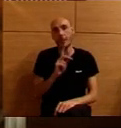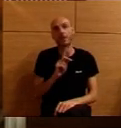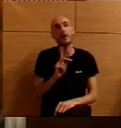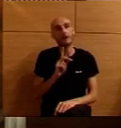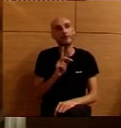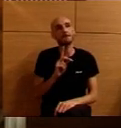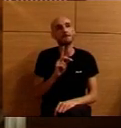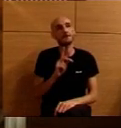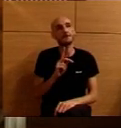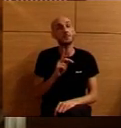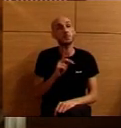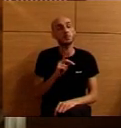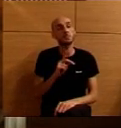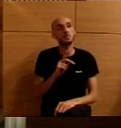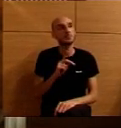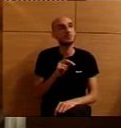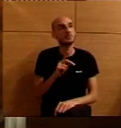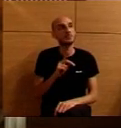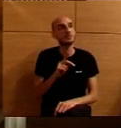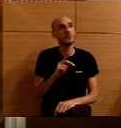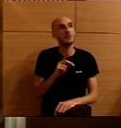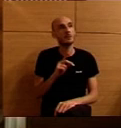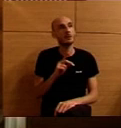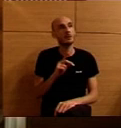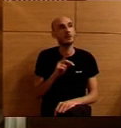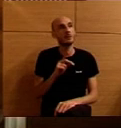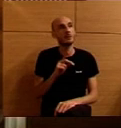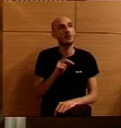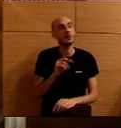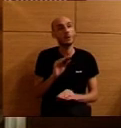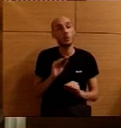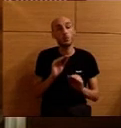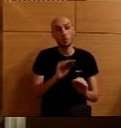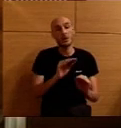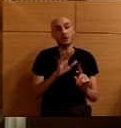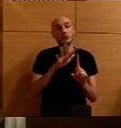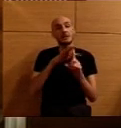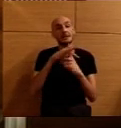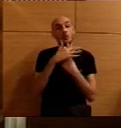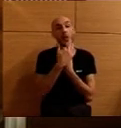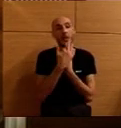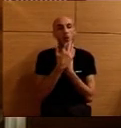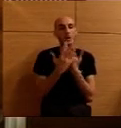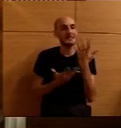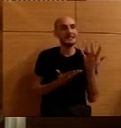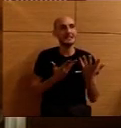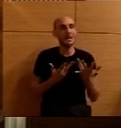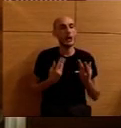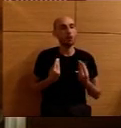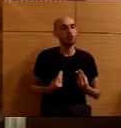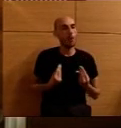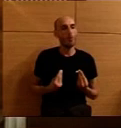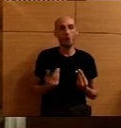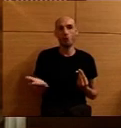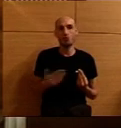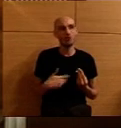situació tan incòmoda en lo personal per culpa de pactes d'altres nivells que no